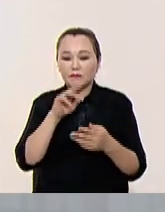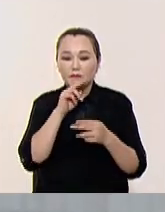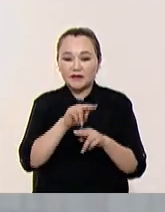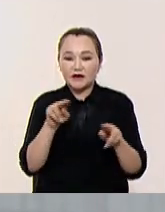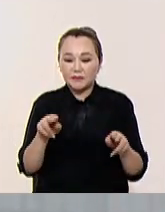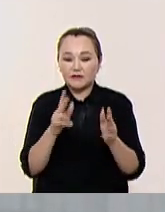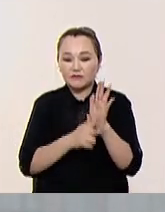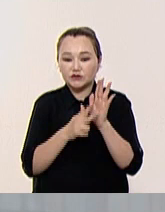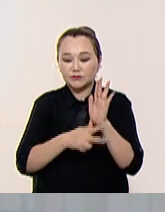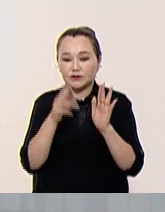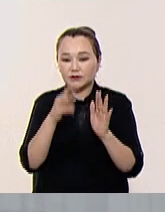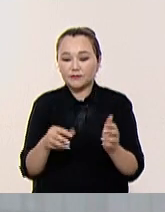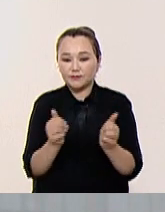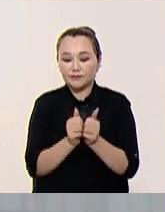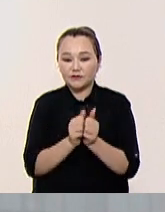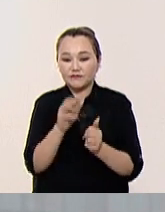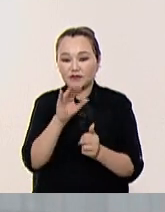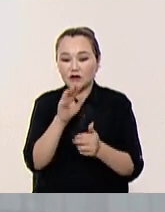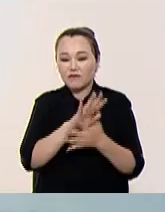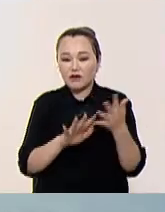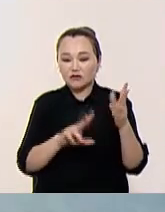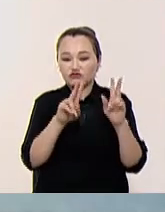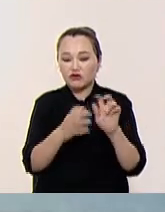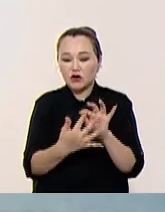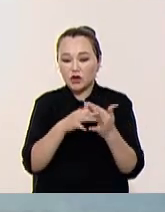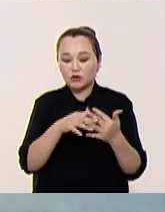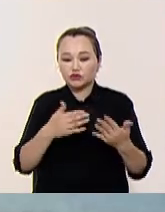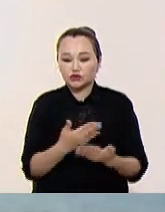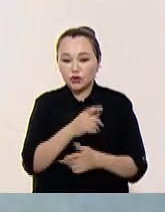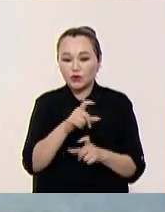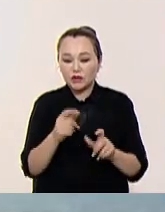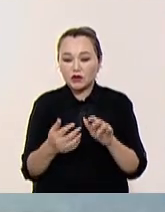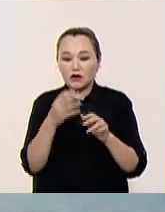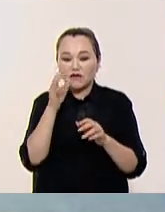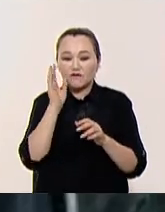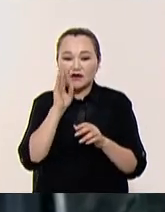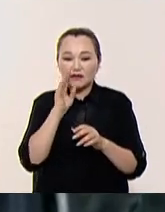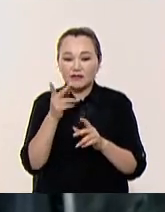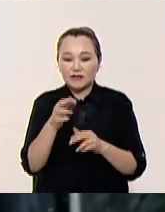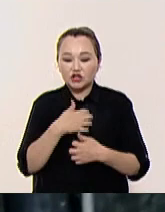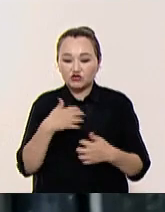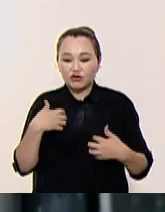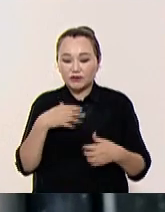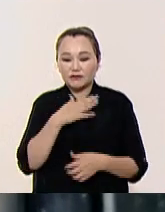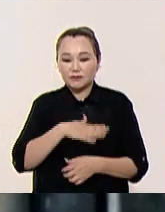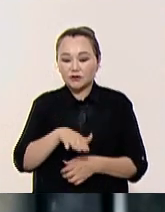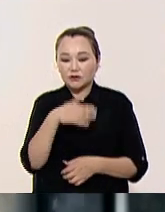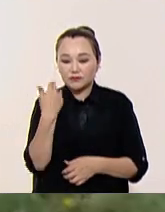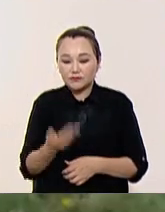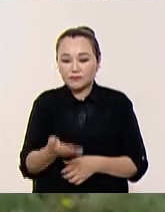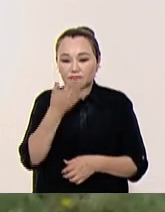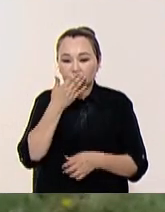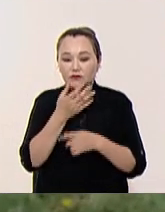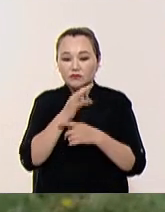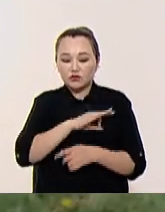Петропавлдан 80 шақырым жерде орналасқан Виноградовка ауылының тұрғындары мал суғаратын көлдің суын ішеді. Жағымсыз иіс шықса да тіршілік